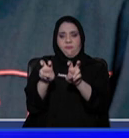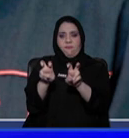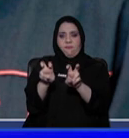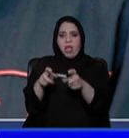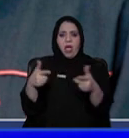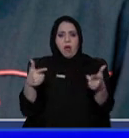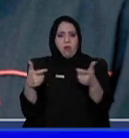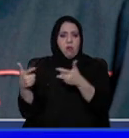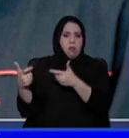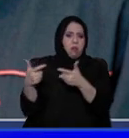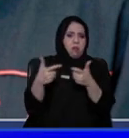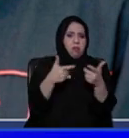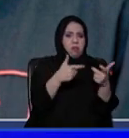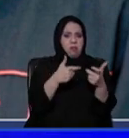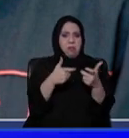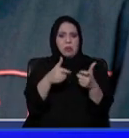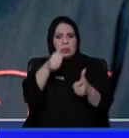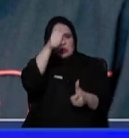والحروب